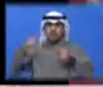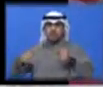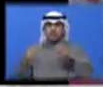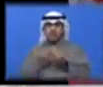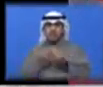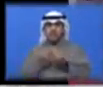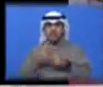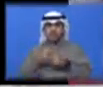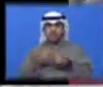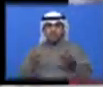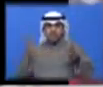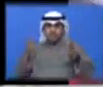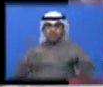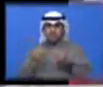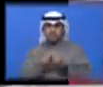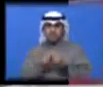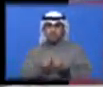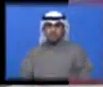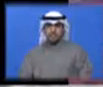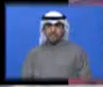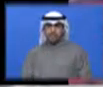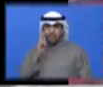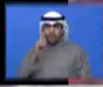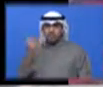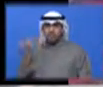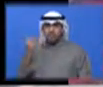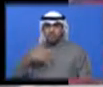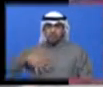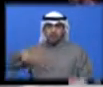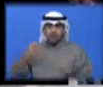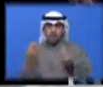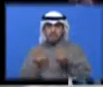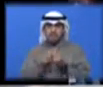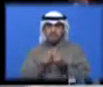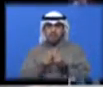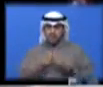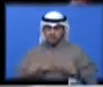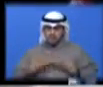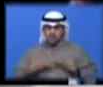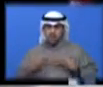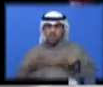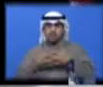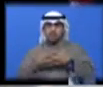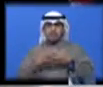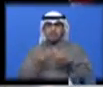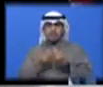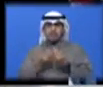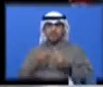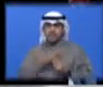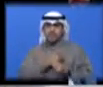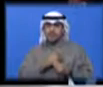بجانب إخوانهم الإماراتيين ليشاركوهم فرحتهم بهذه المناسبة العزيزة على